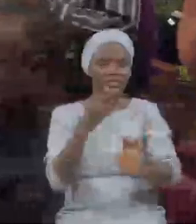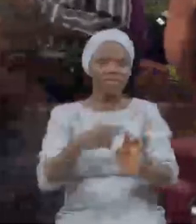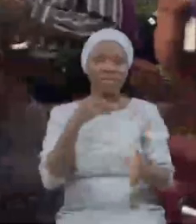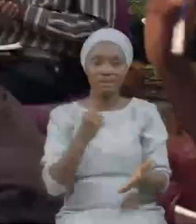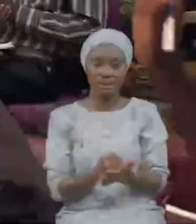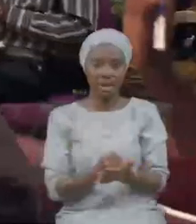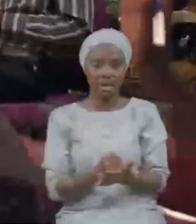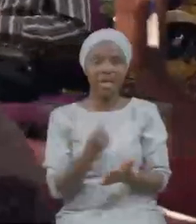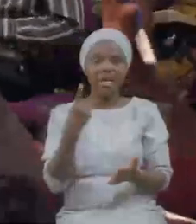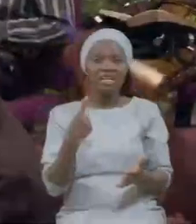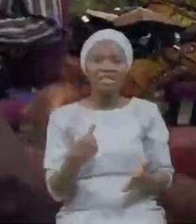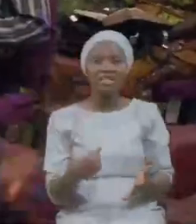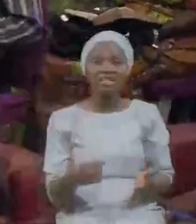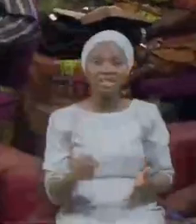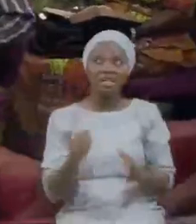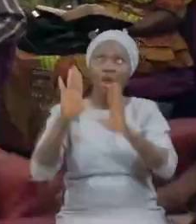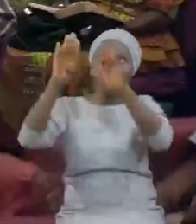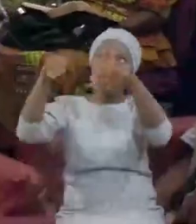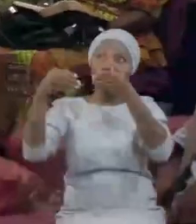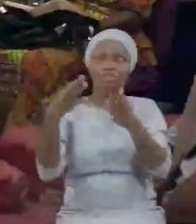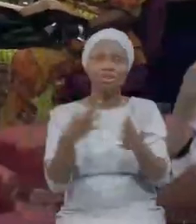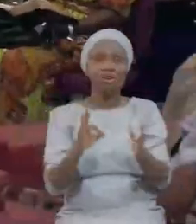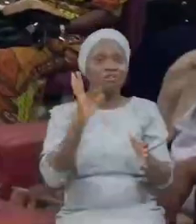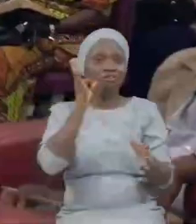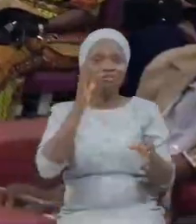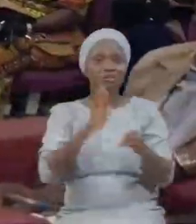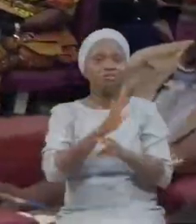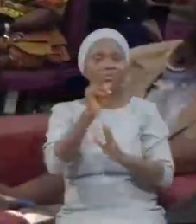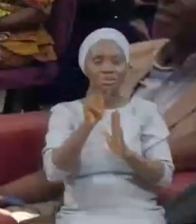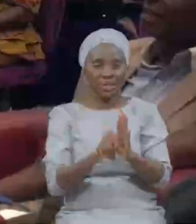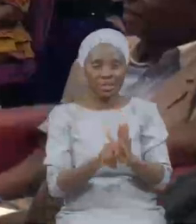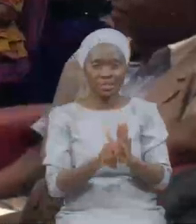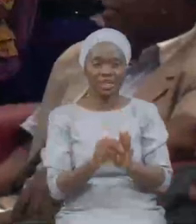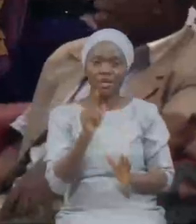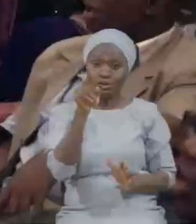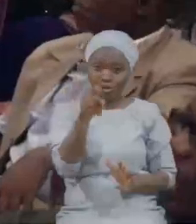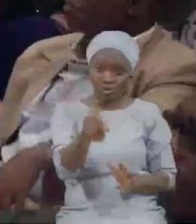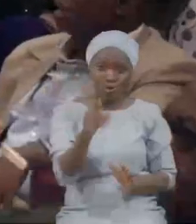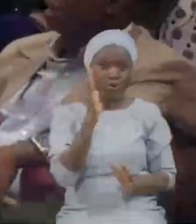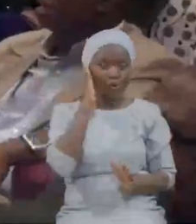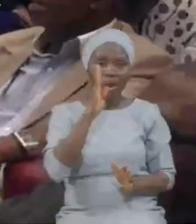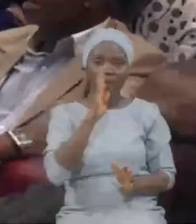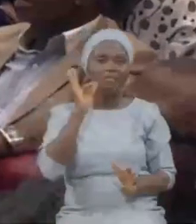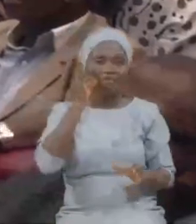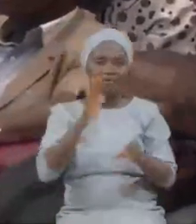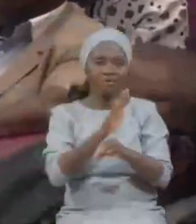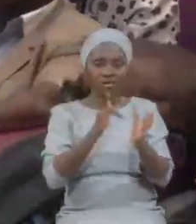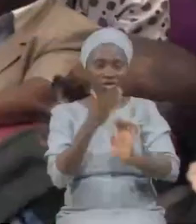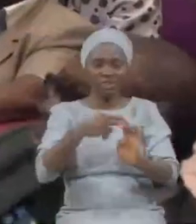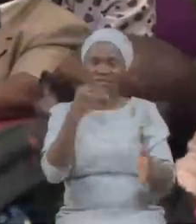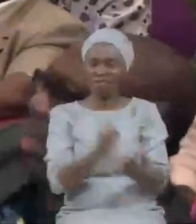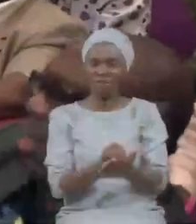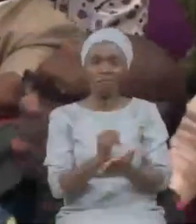Amen. La provision de la fécondité. Vous serez fécond.